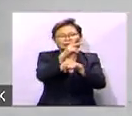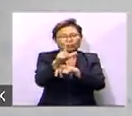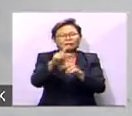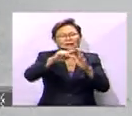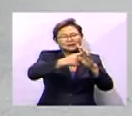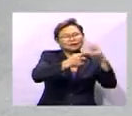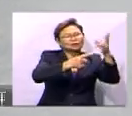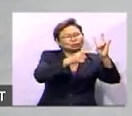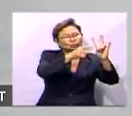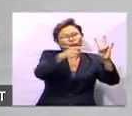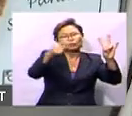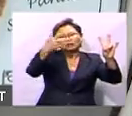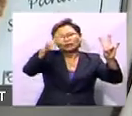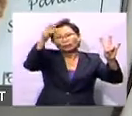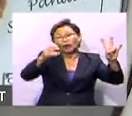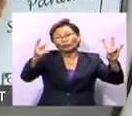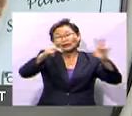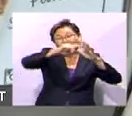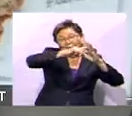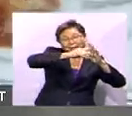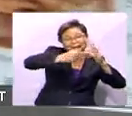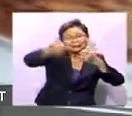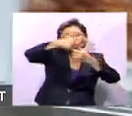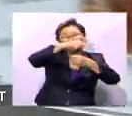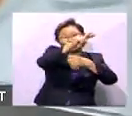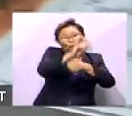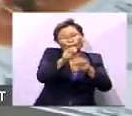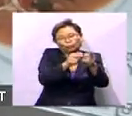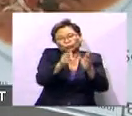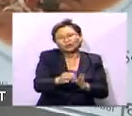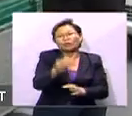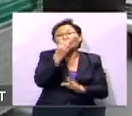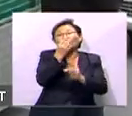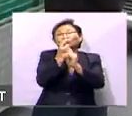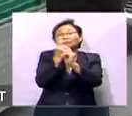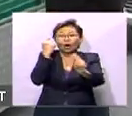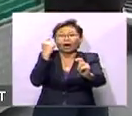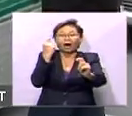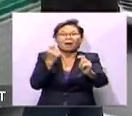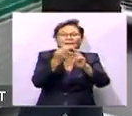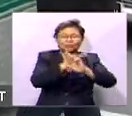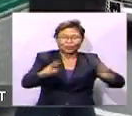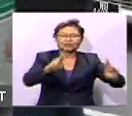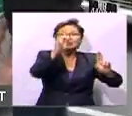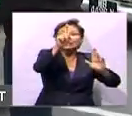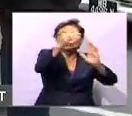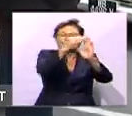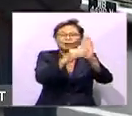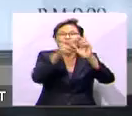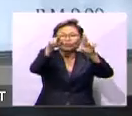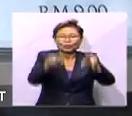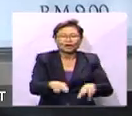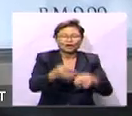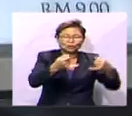bermula 7 hingga 13 Februari ini disertai 20 usahawan food truck yang menyediakan satu menu rakyat